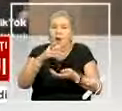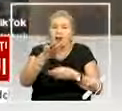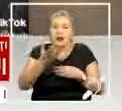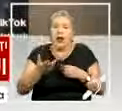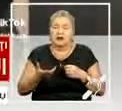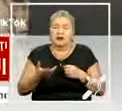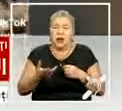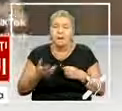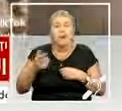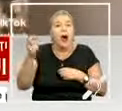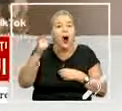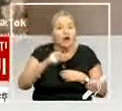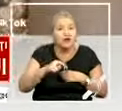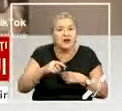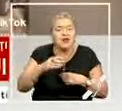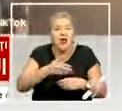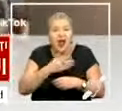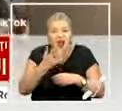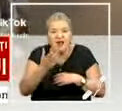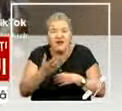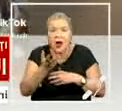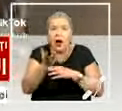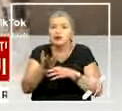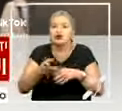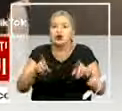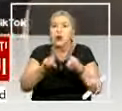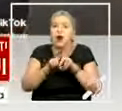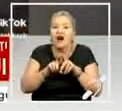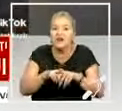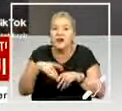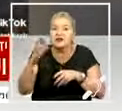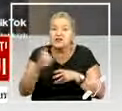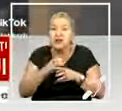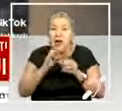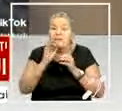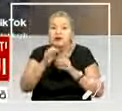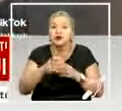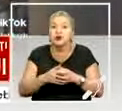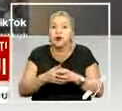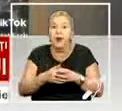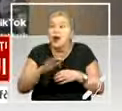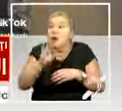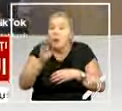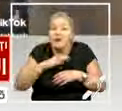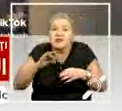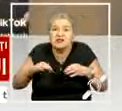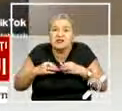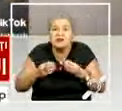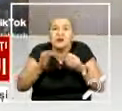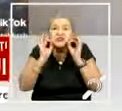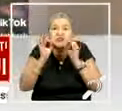Au fost și reprezentanți ai elevilor acolo care au cerut de asemenea să se ia măsuri și să se simtă în siguranță în școli.